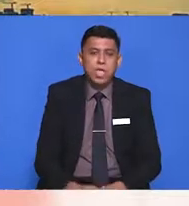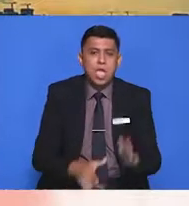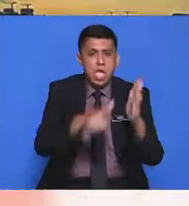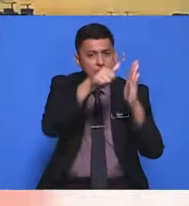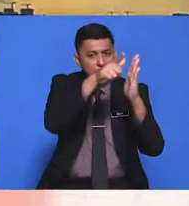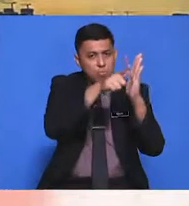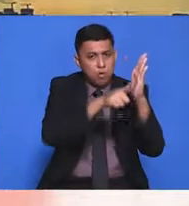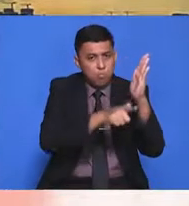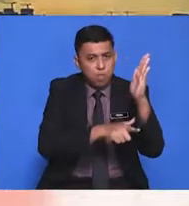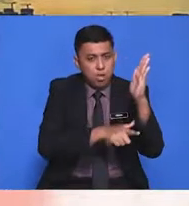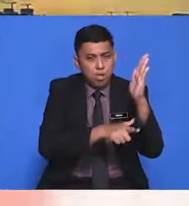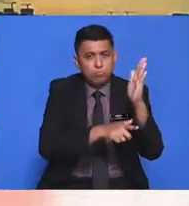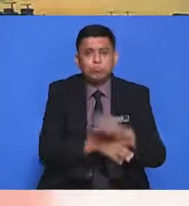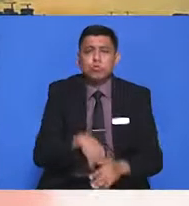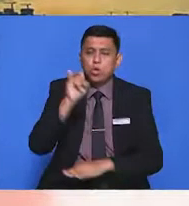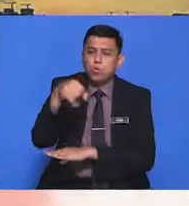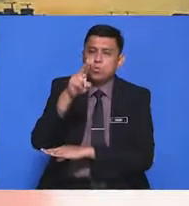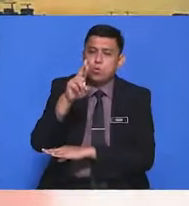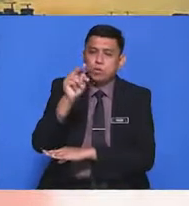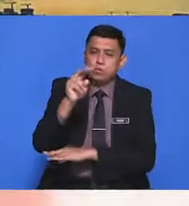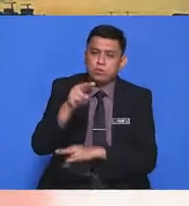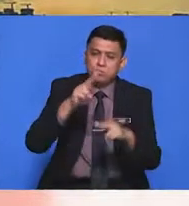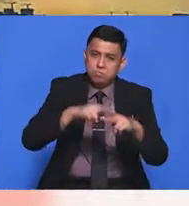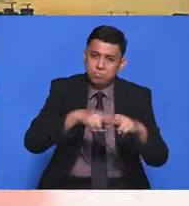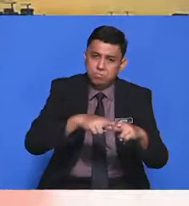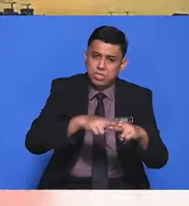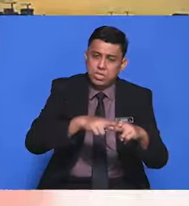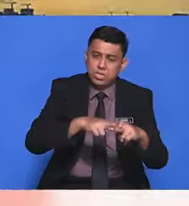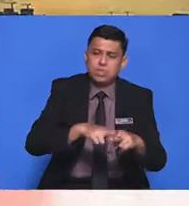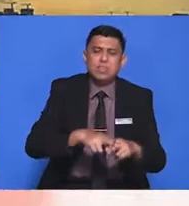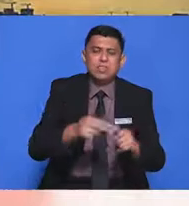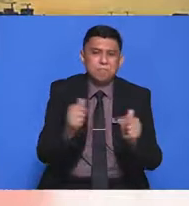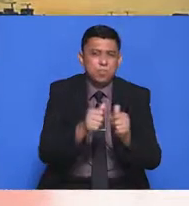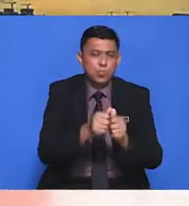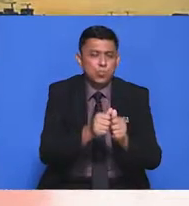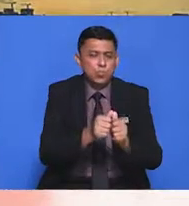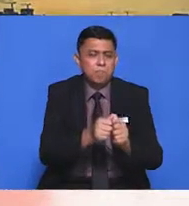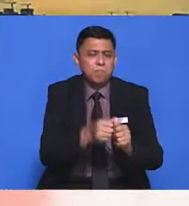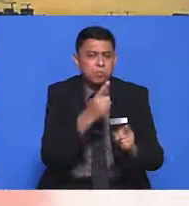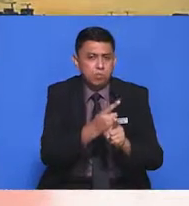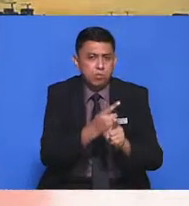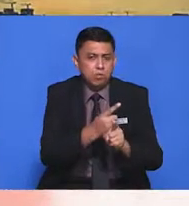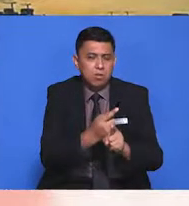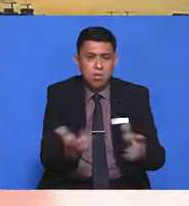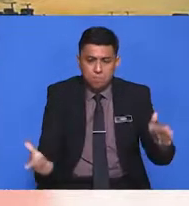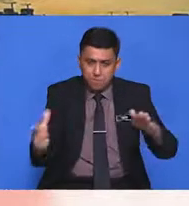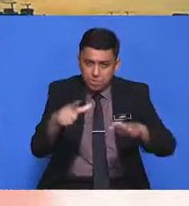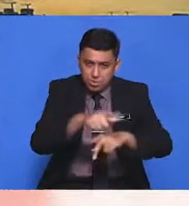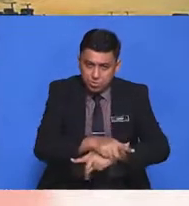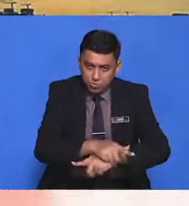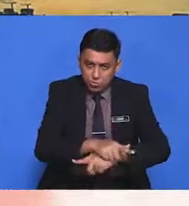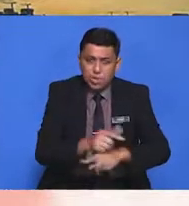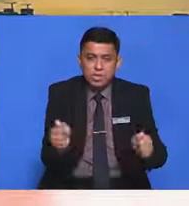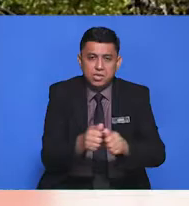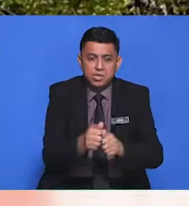pelabuhan utama di Asia Tenggara yang berkedudukan strategik dan secara semula jadi terlindung daripada tiupan angin